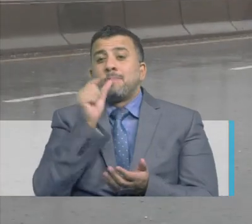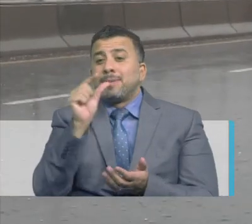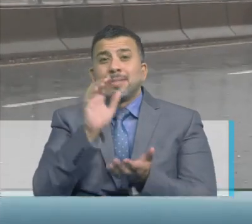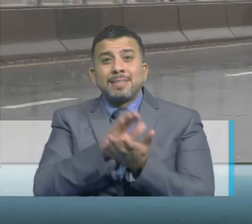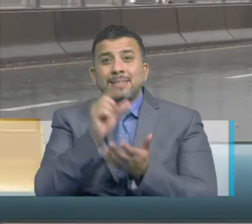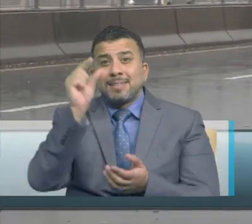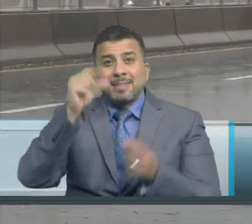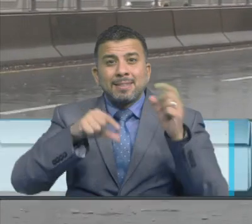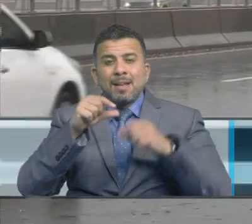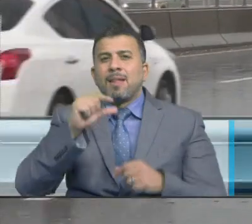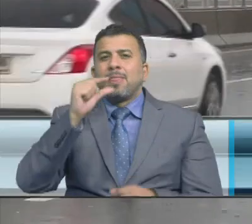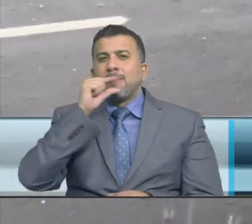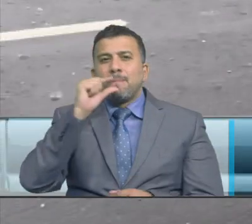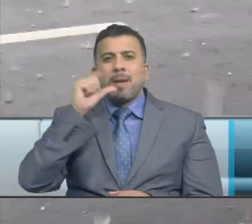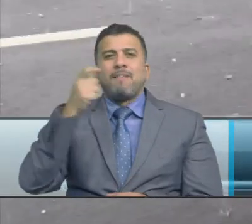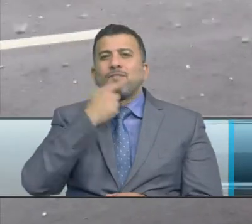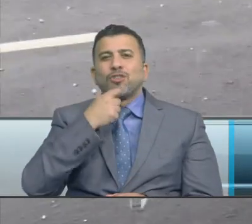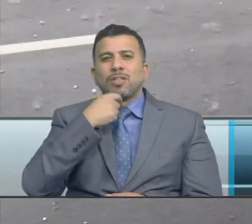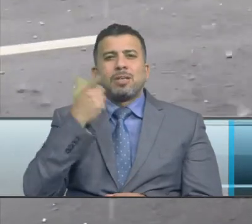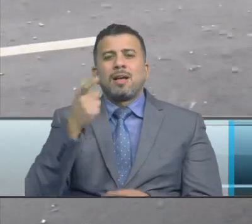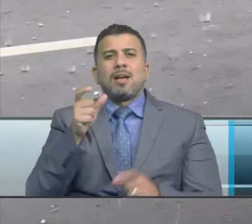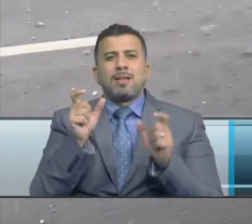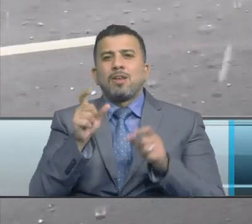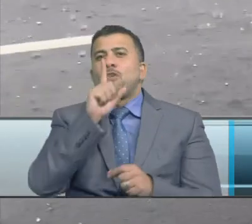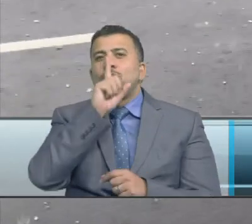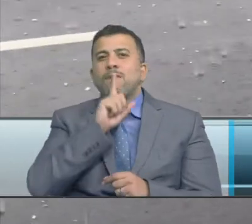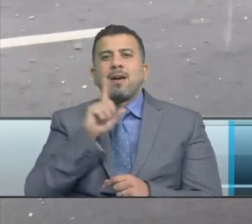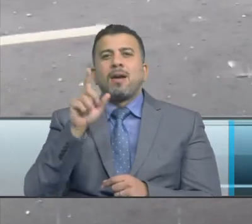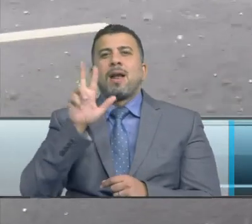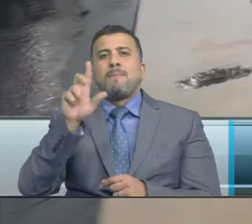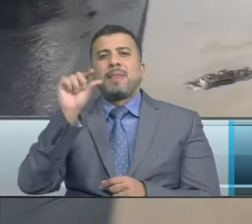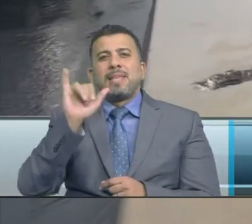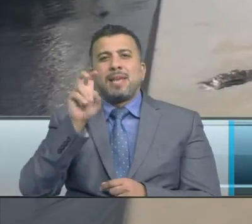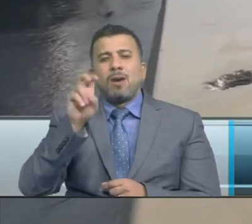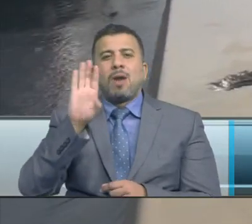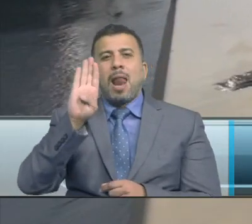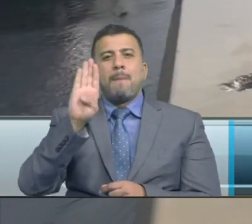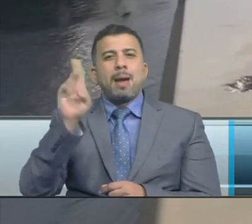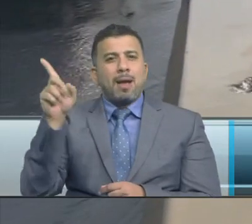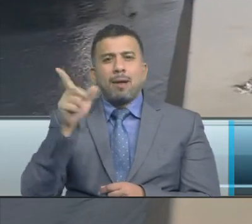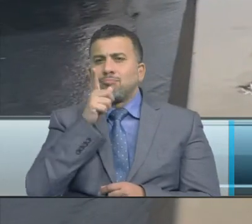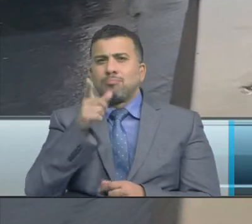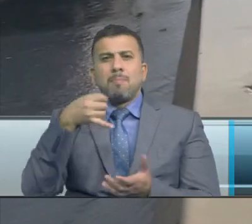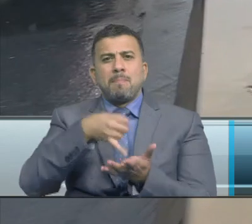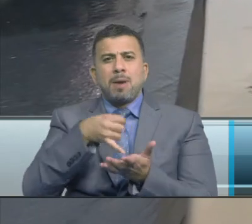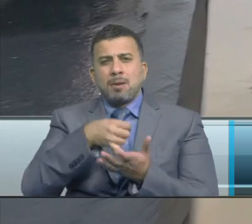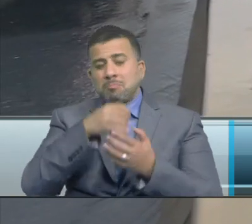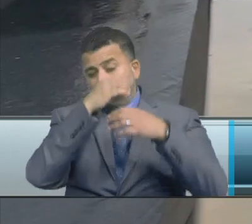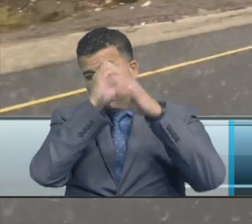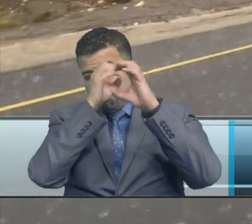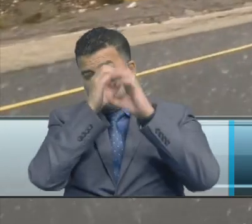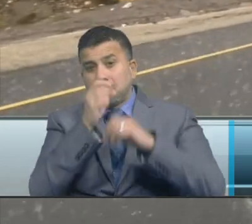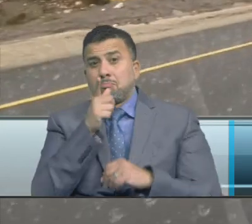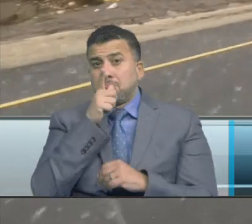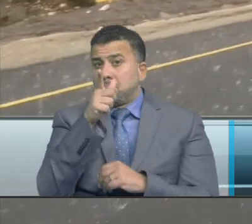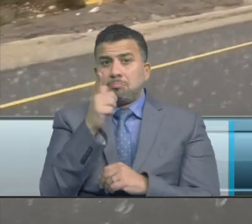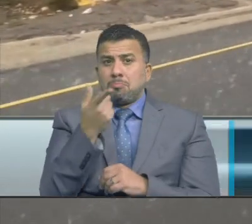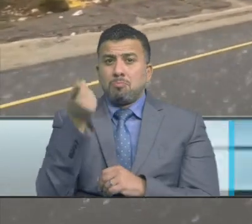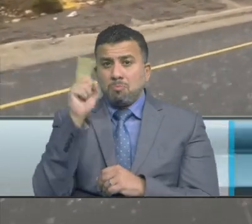في الفجيره ودبل الفجيره ودبل حصن وخورفكان والبديه وكلباء هذا وتوقع المركز الوطني